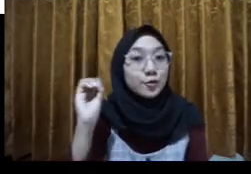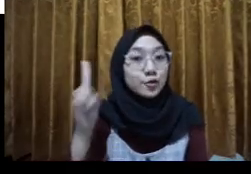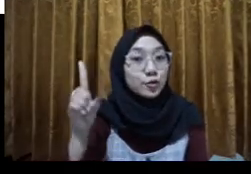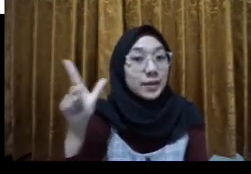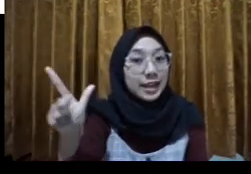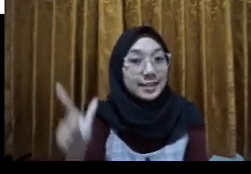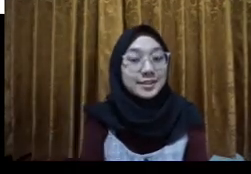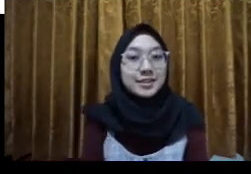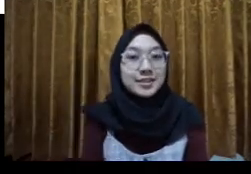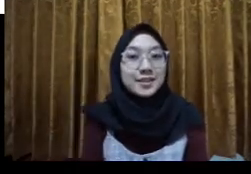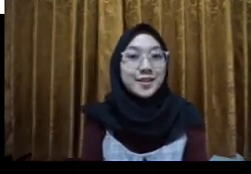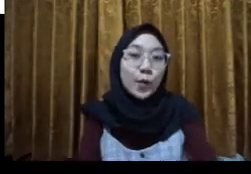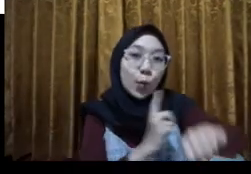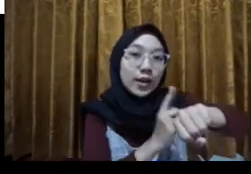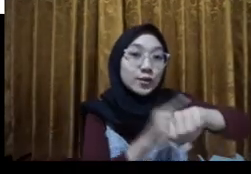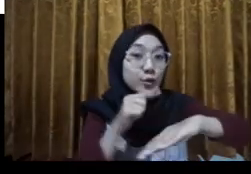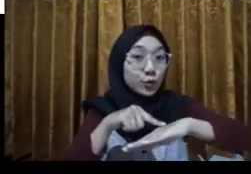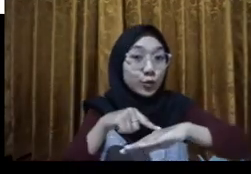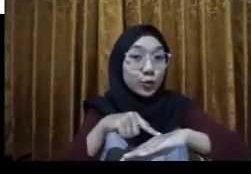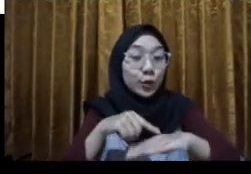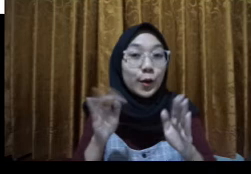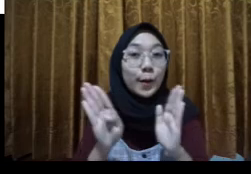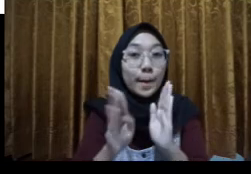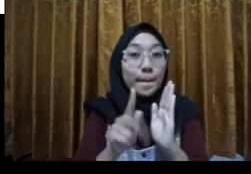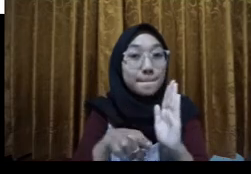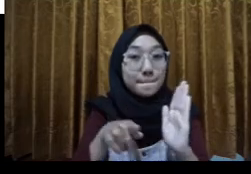dibuatkan sebuah pelatihannya ya, sekitar tahun 2017.